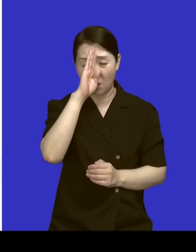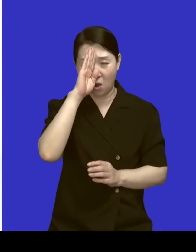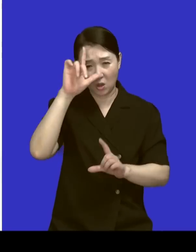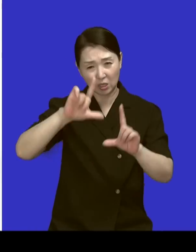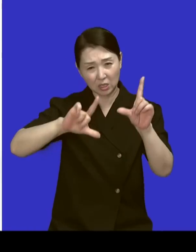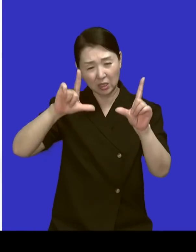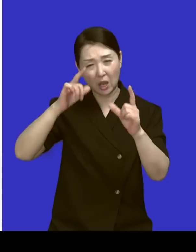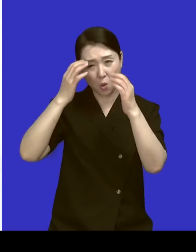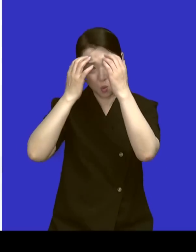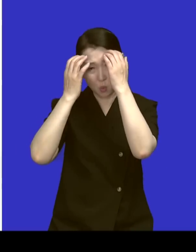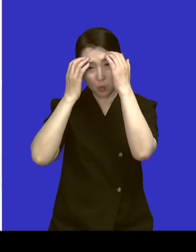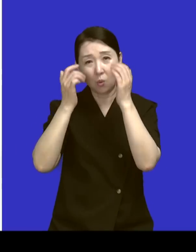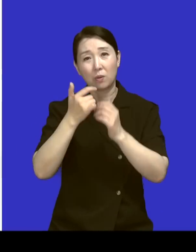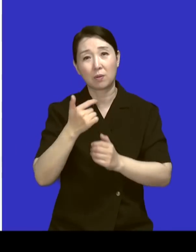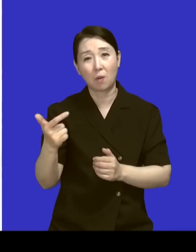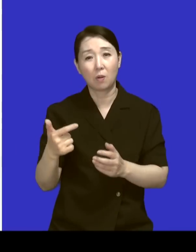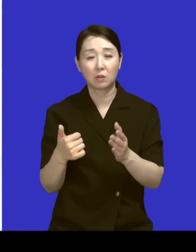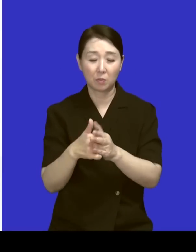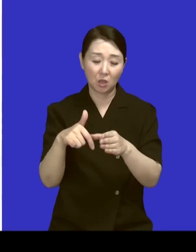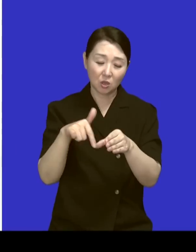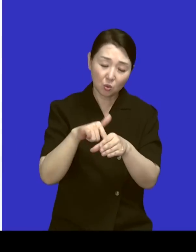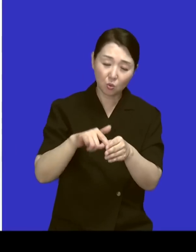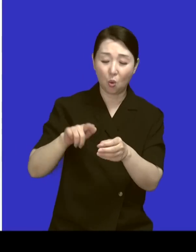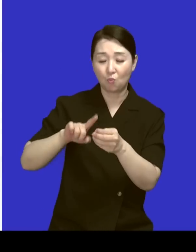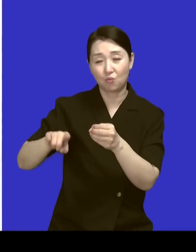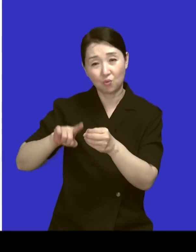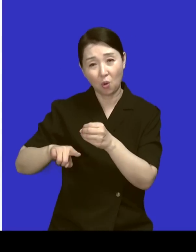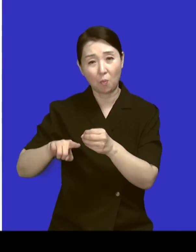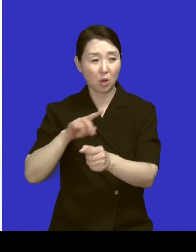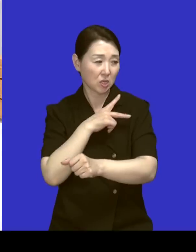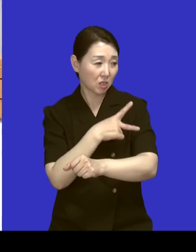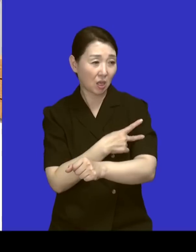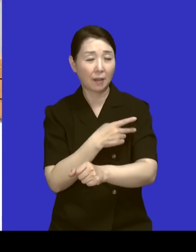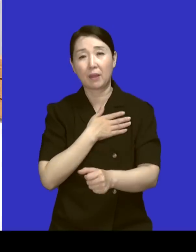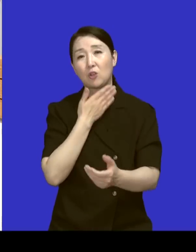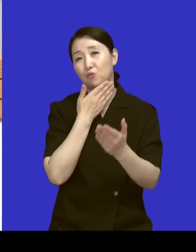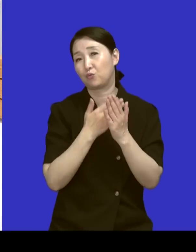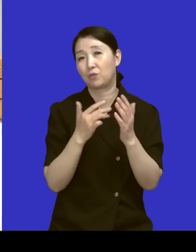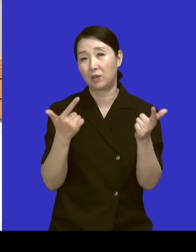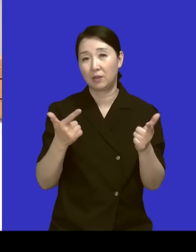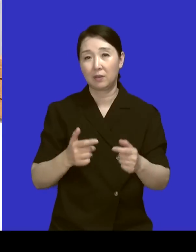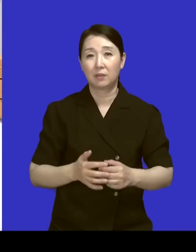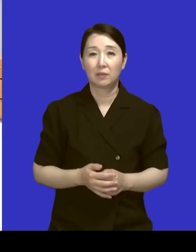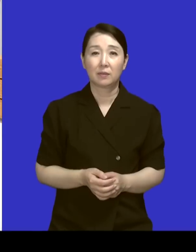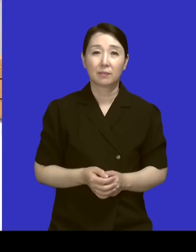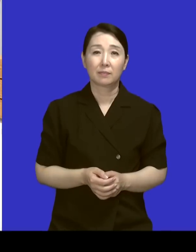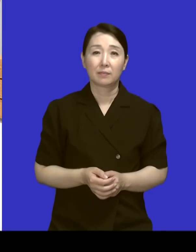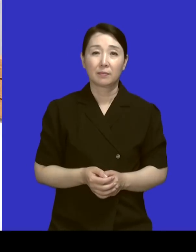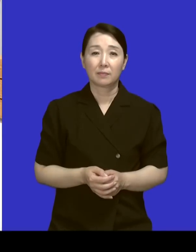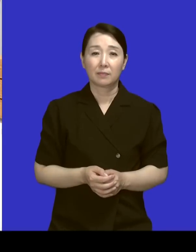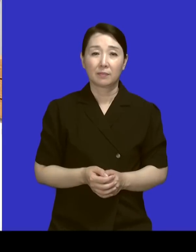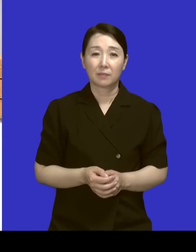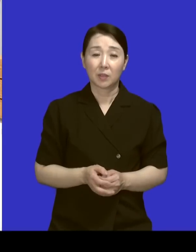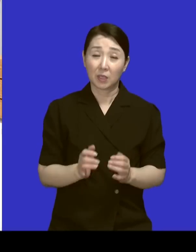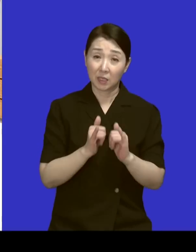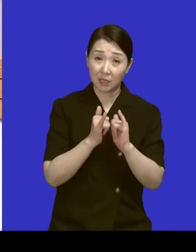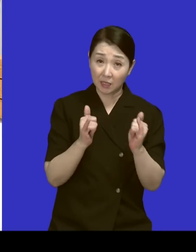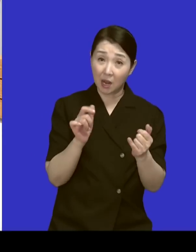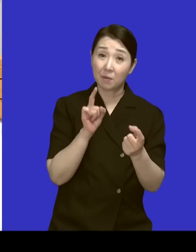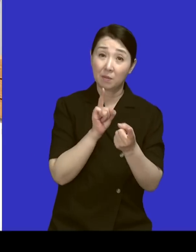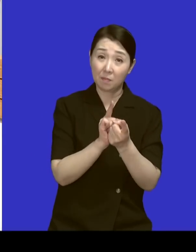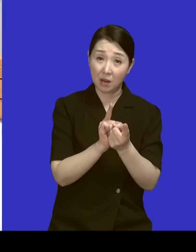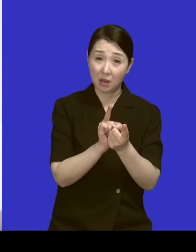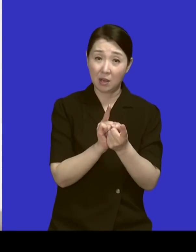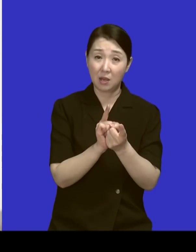너무 고통스러우니까 기독교건 뭐 불교건 뭐 이단이건 그게 중요한 게 아니었어요. 어쨌든 사람을